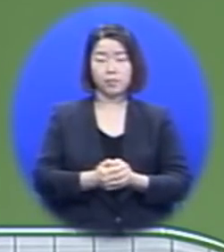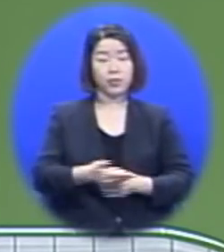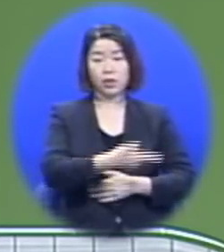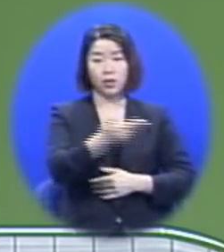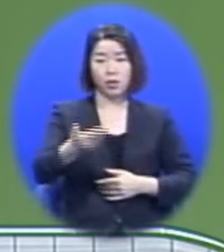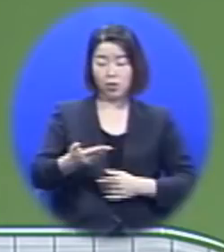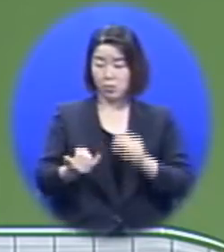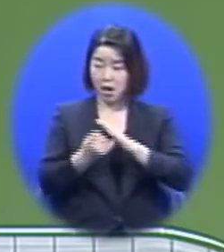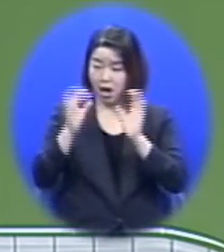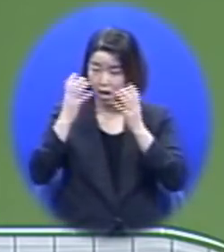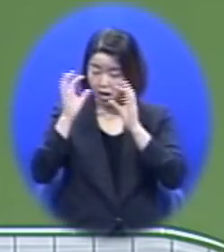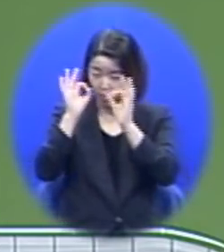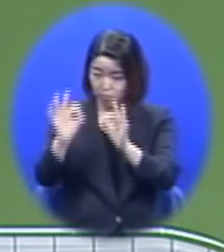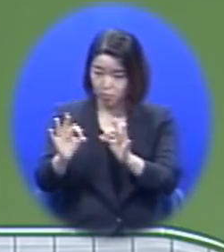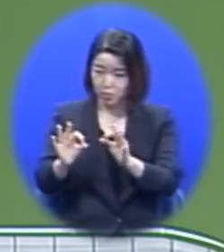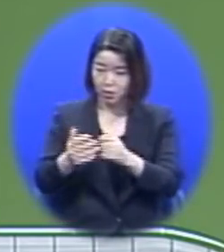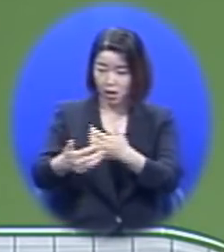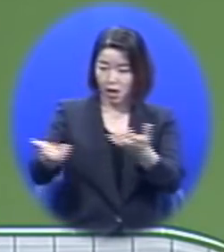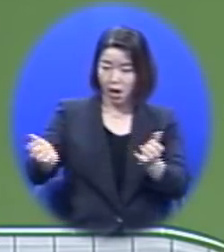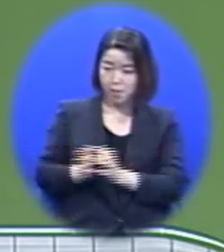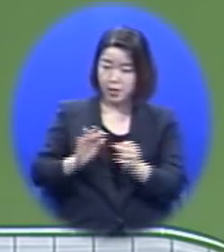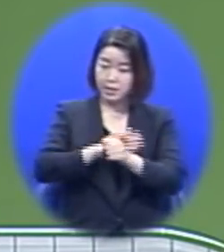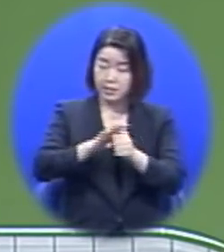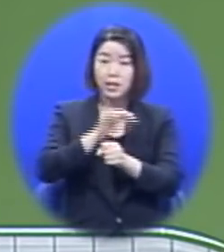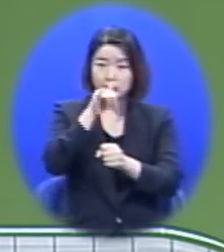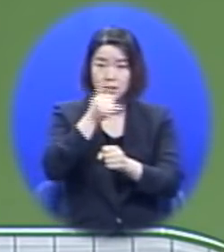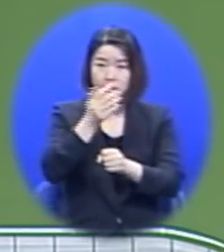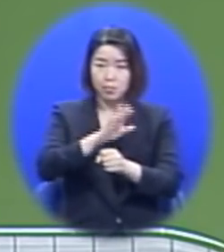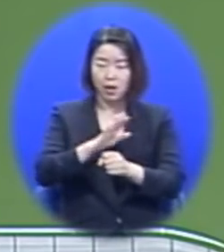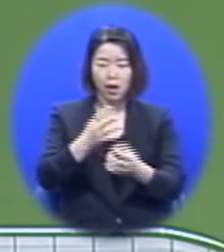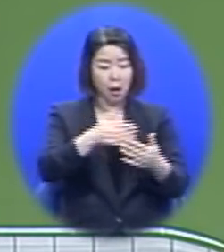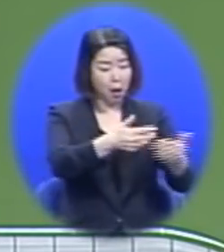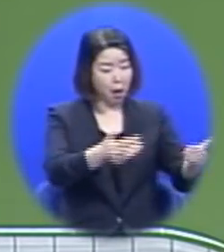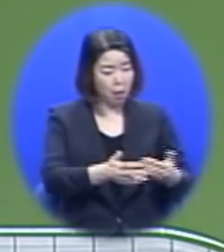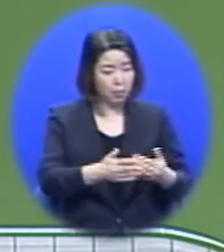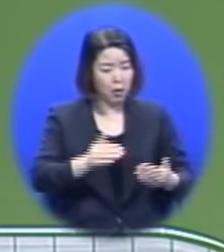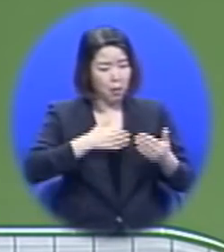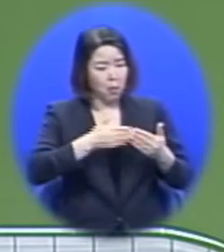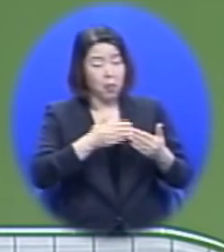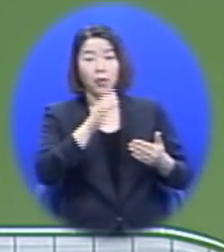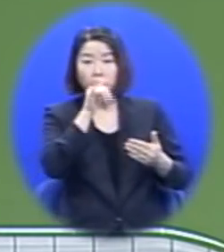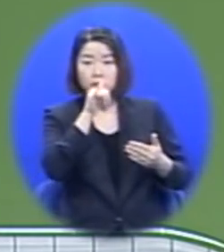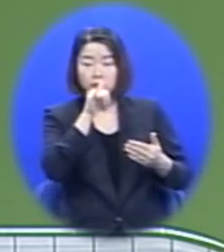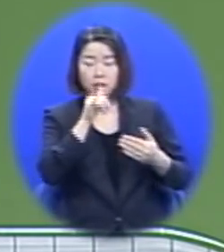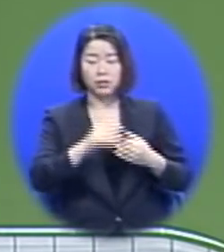여러분 어린아이들을 보면 한편으로는 사랑스럽지만 한편으로는 얼마나 조마조마합니까?